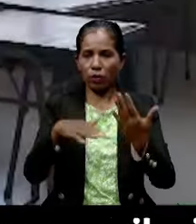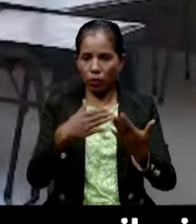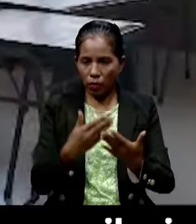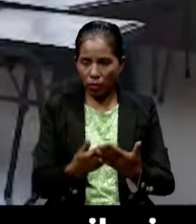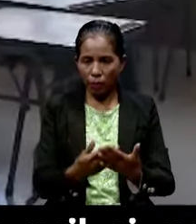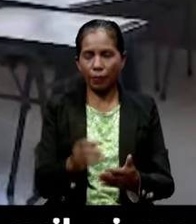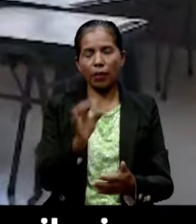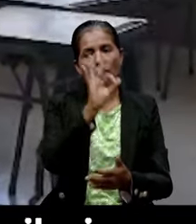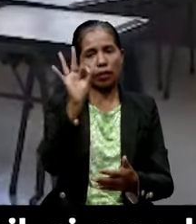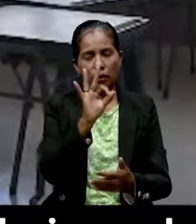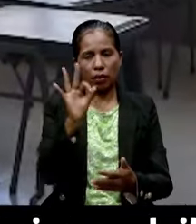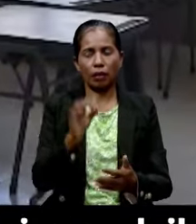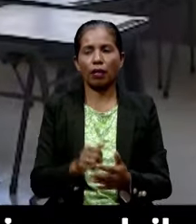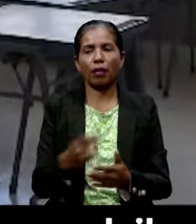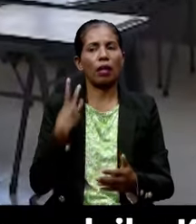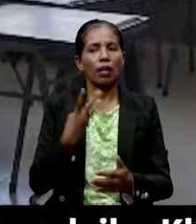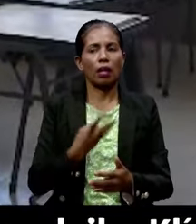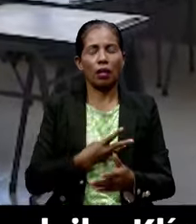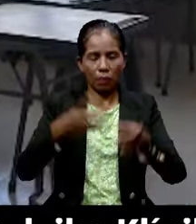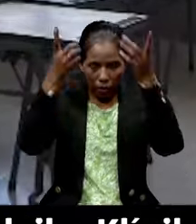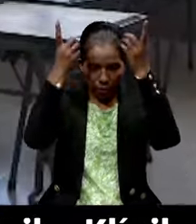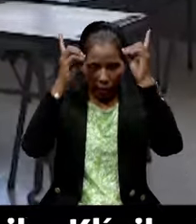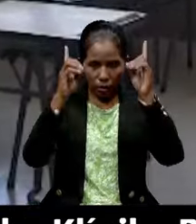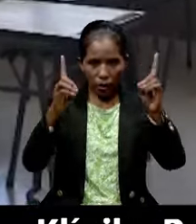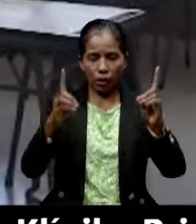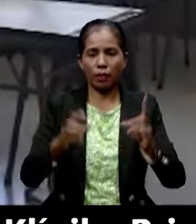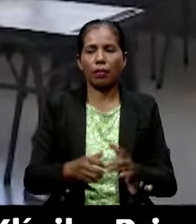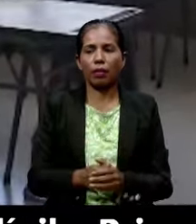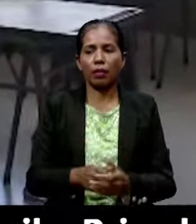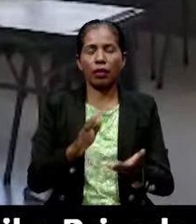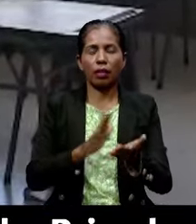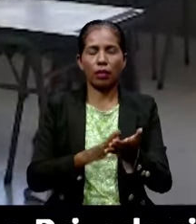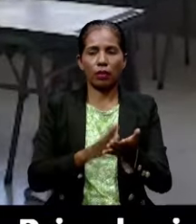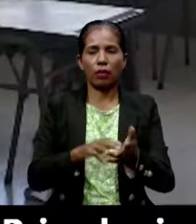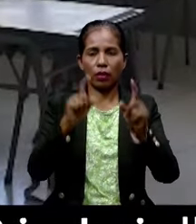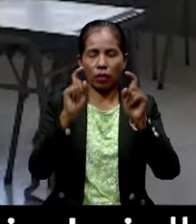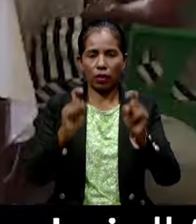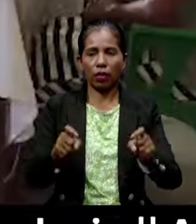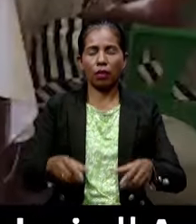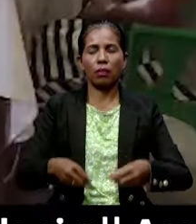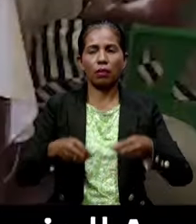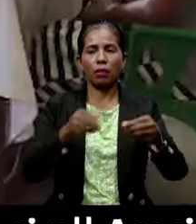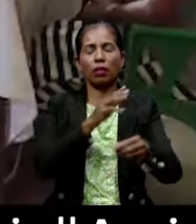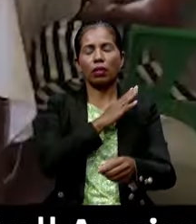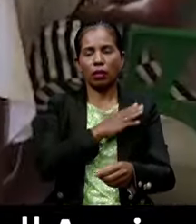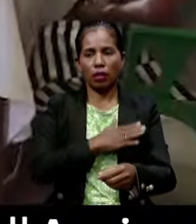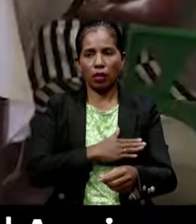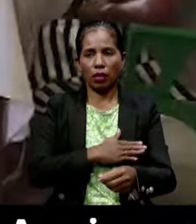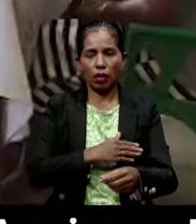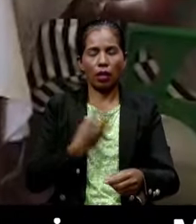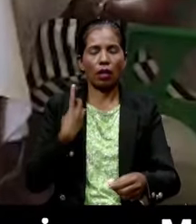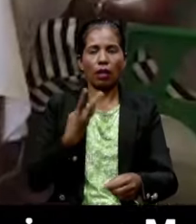ia sexta ne keras ami decidi de kata escola tem que ami fo solidariedade ba